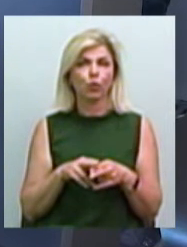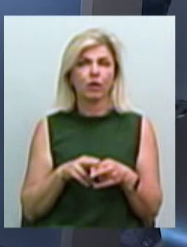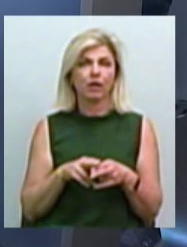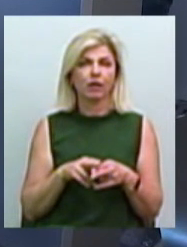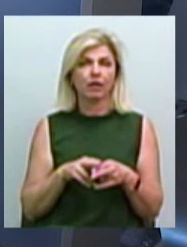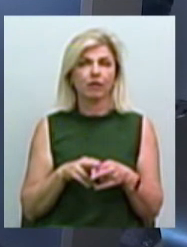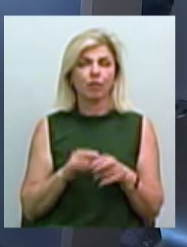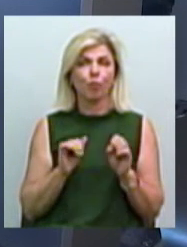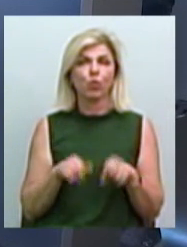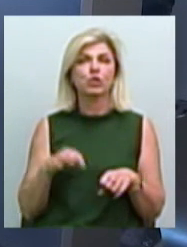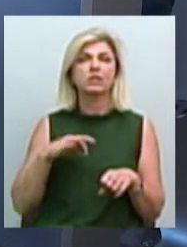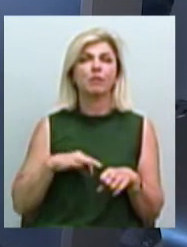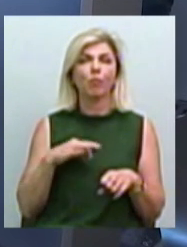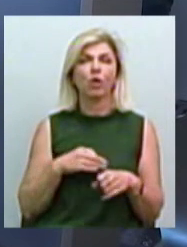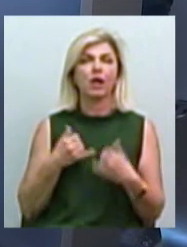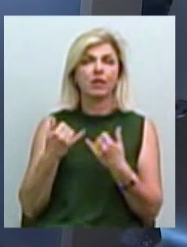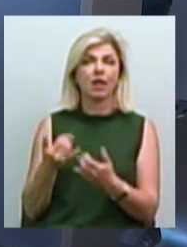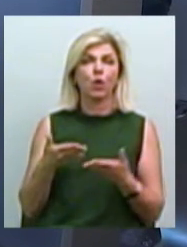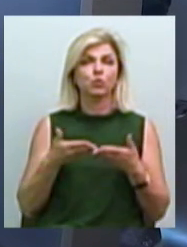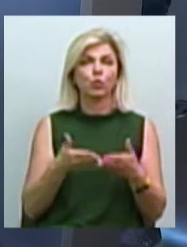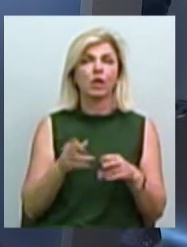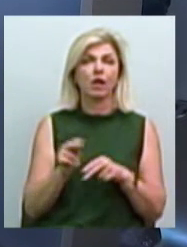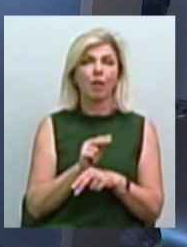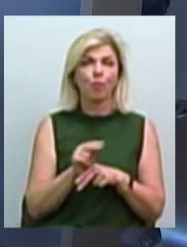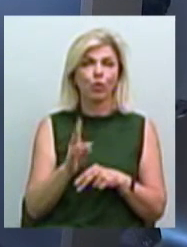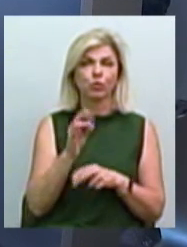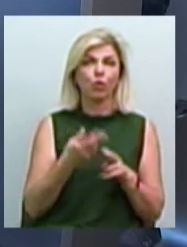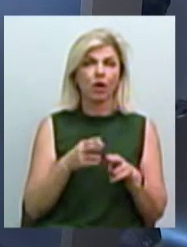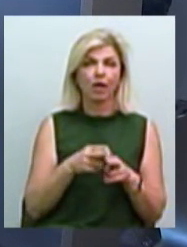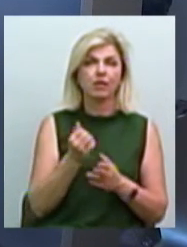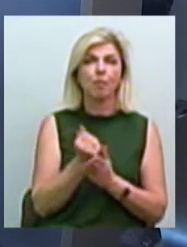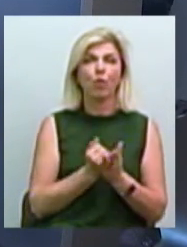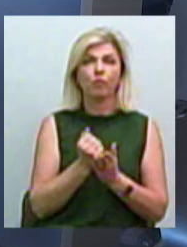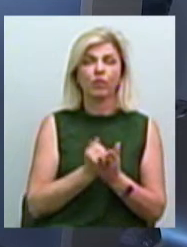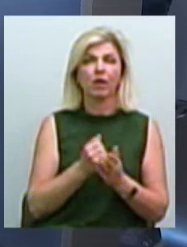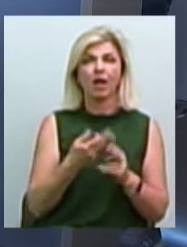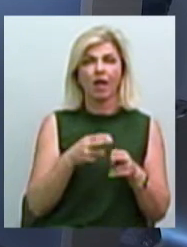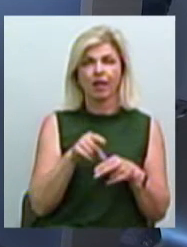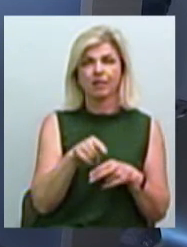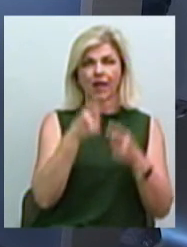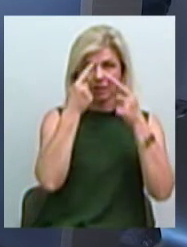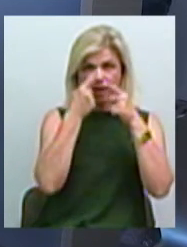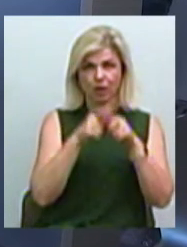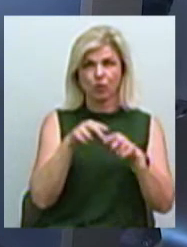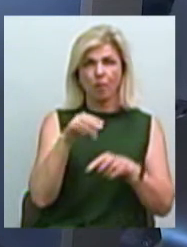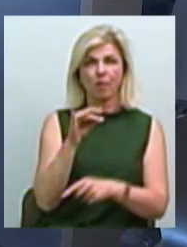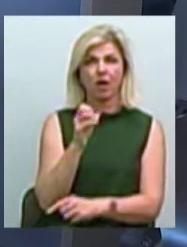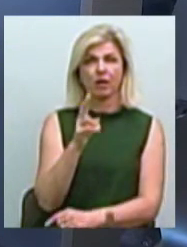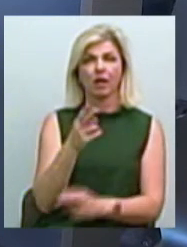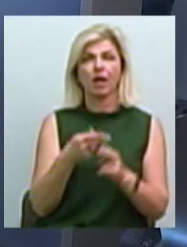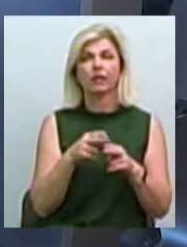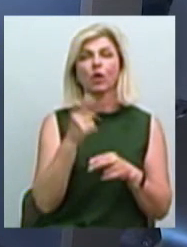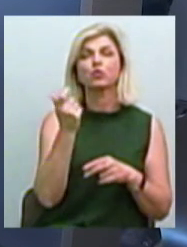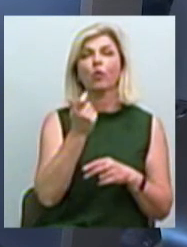степени могут использоваться для судоремонта, но это потенциальный, возможно, технопарк. И это собственность